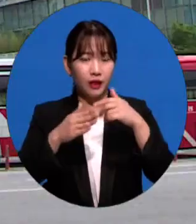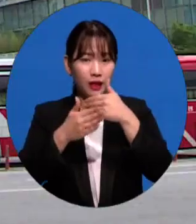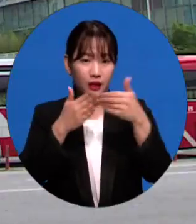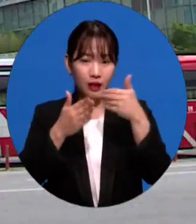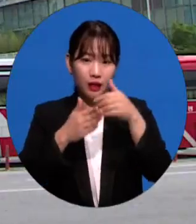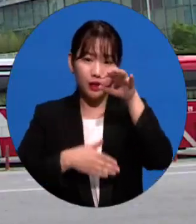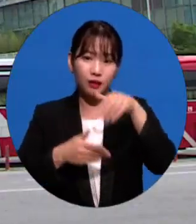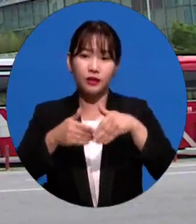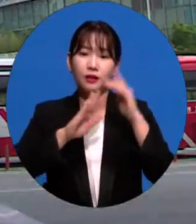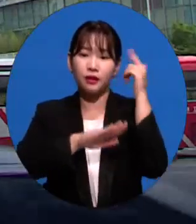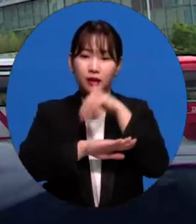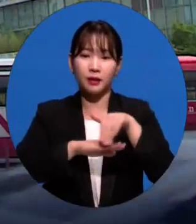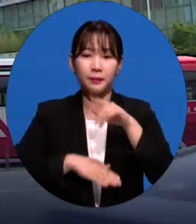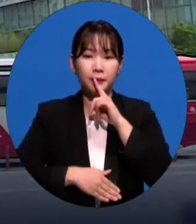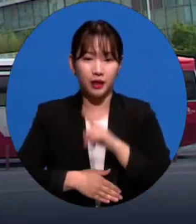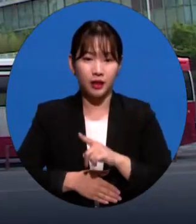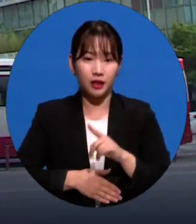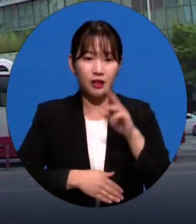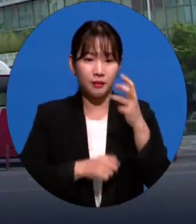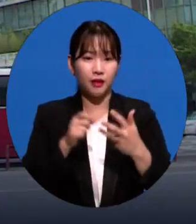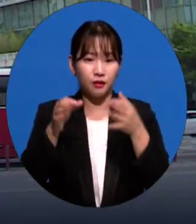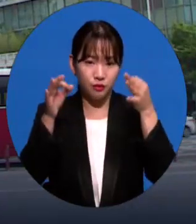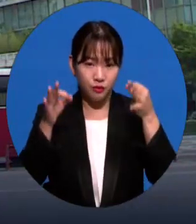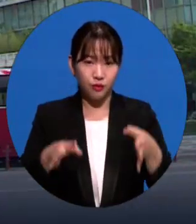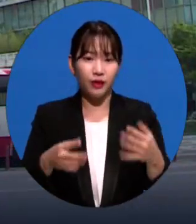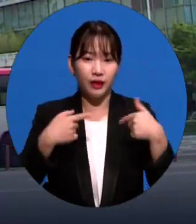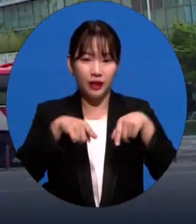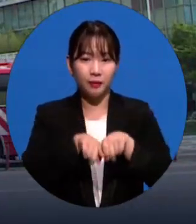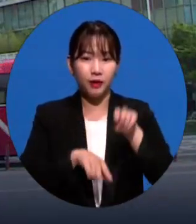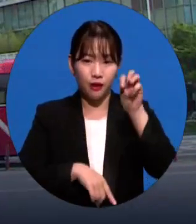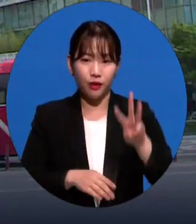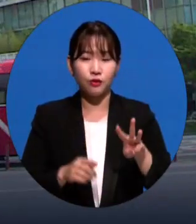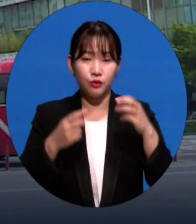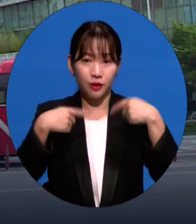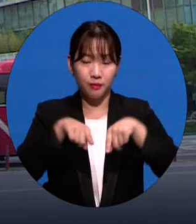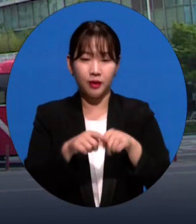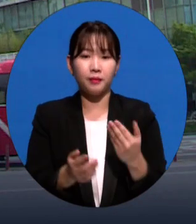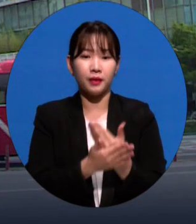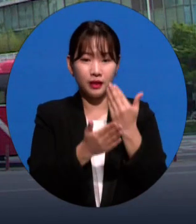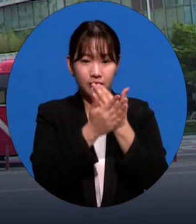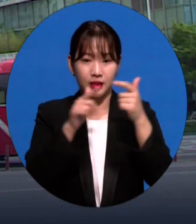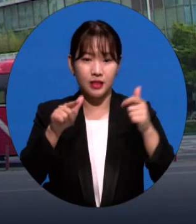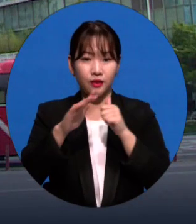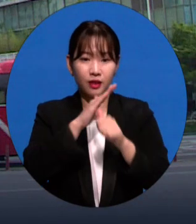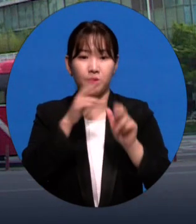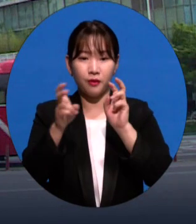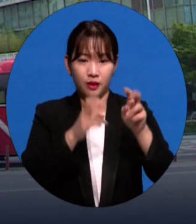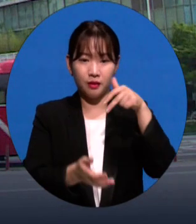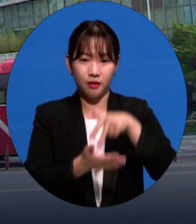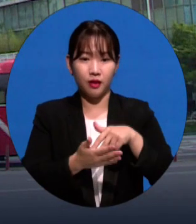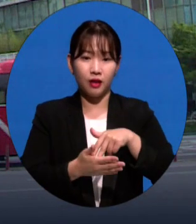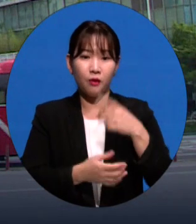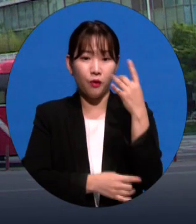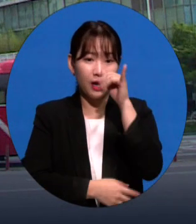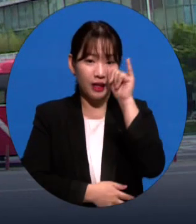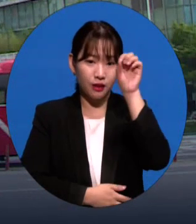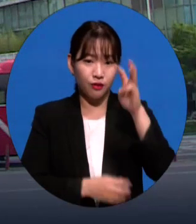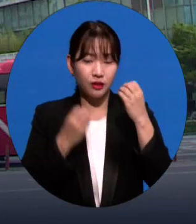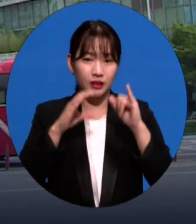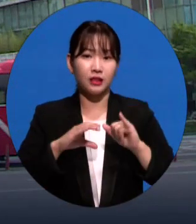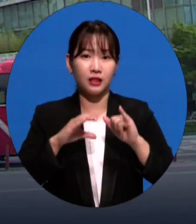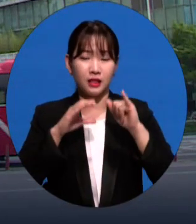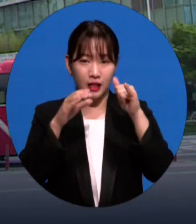28년간 현지 부분으로 함께 성장해온 지역 대표기업으로서 기존 관객신세계의 가치를